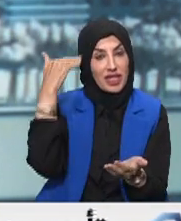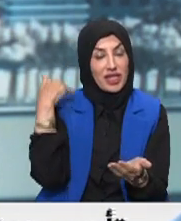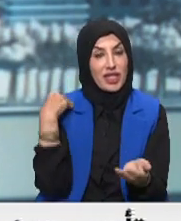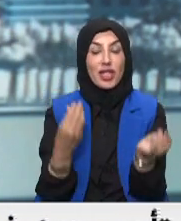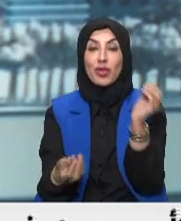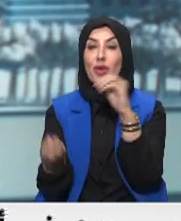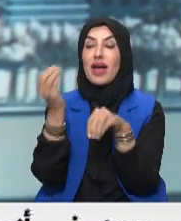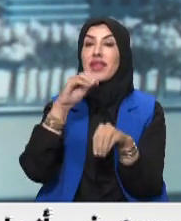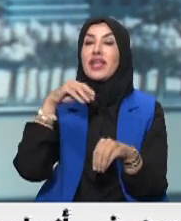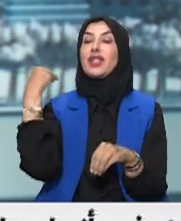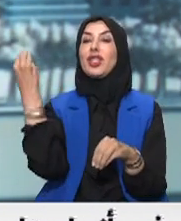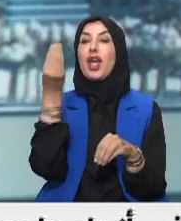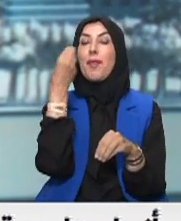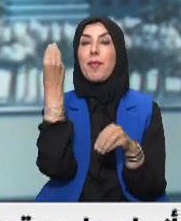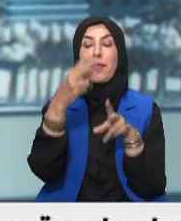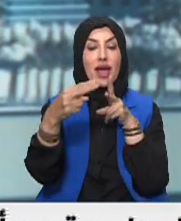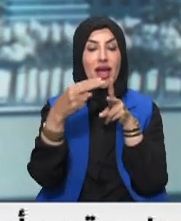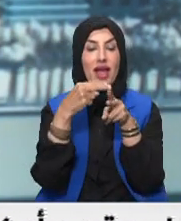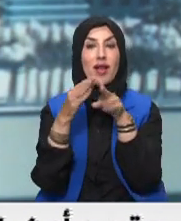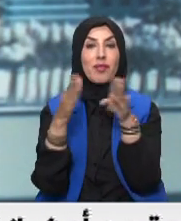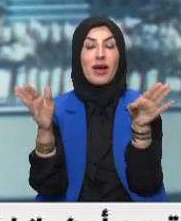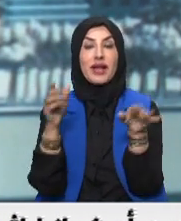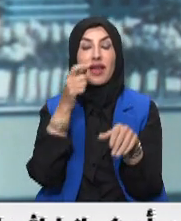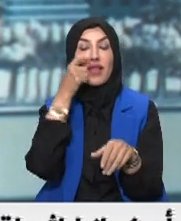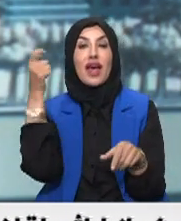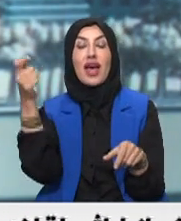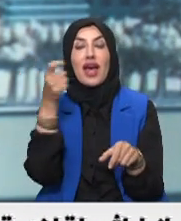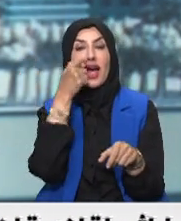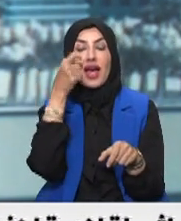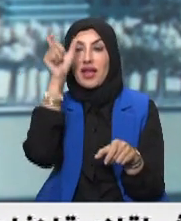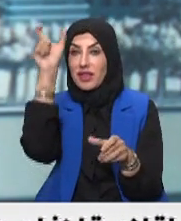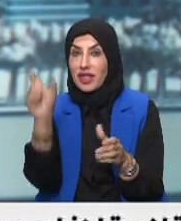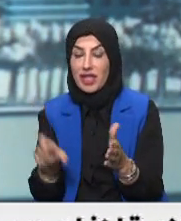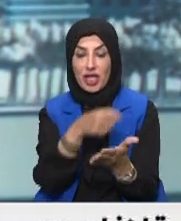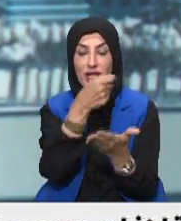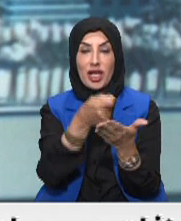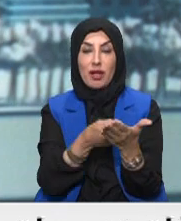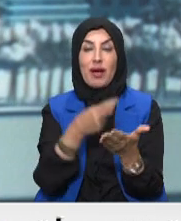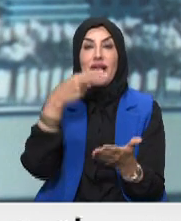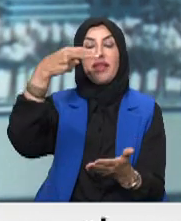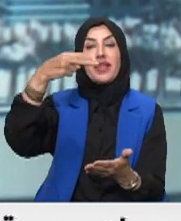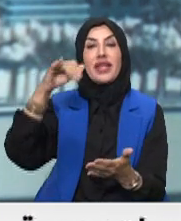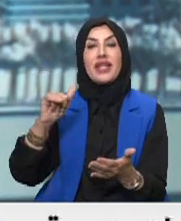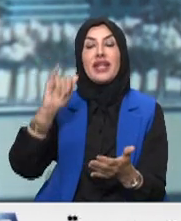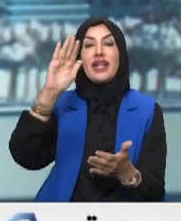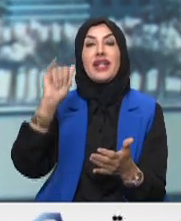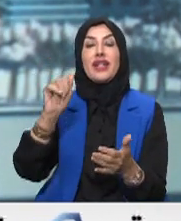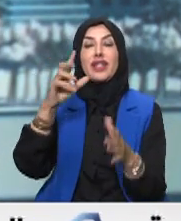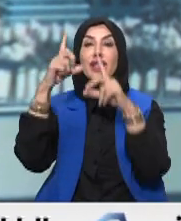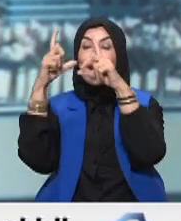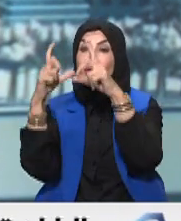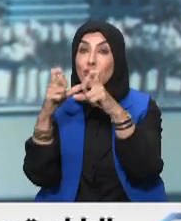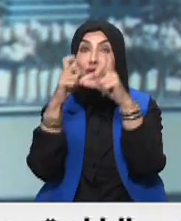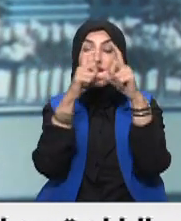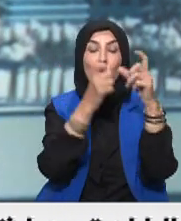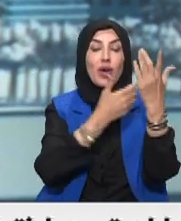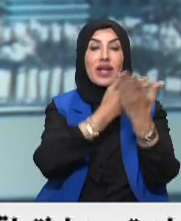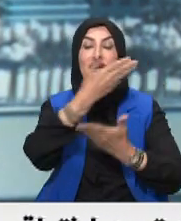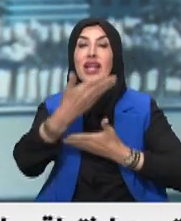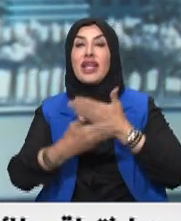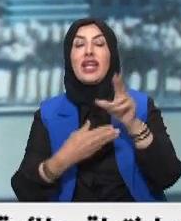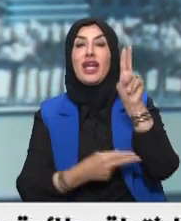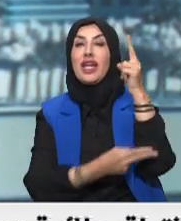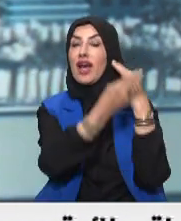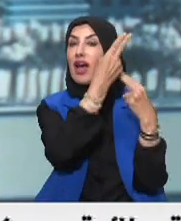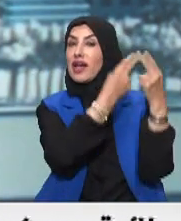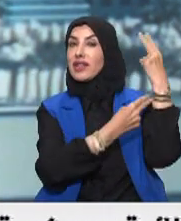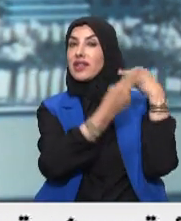المعرض الذي نظمه الباحث في العلاقات الكويتيه البريطانيه عيسى دشتي مقتنيات وصور للعلاقات التاريخيه بين